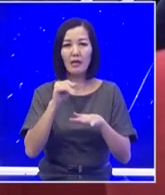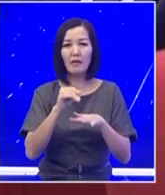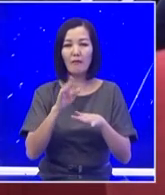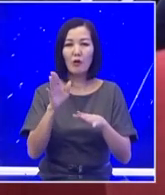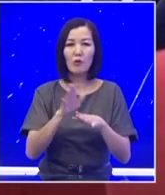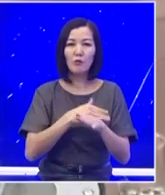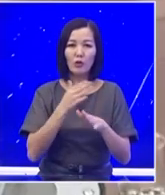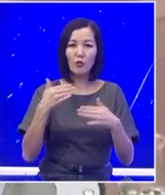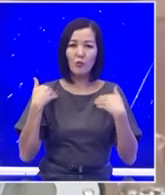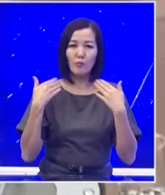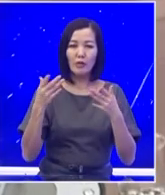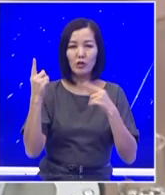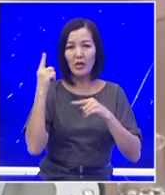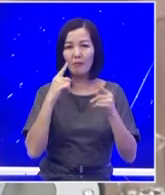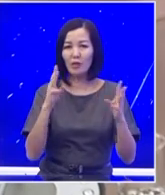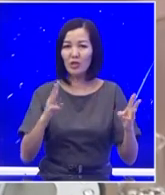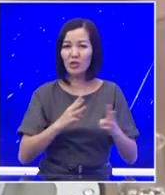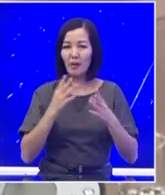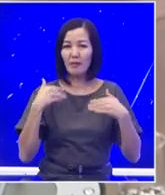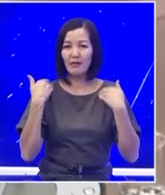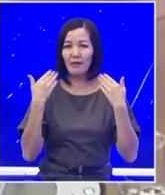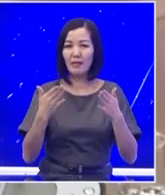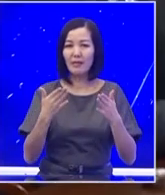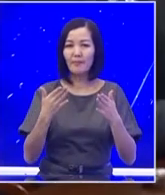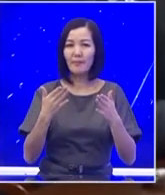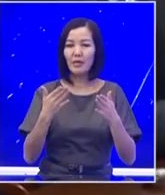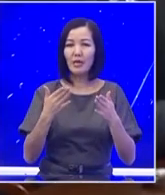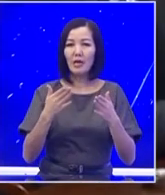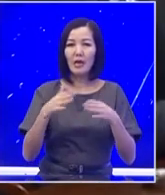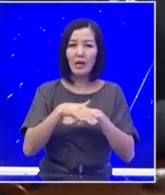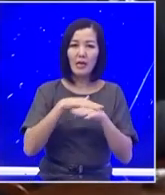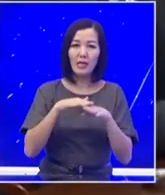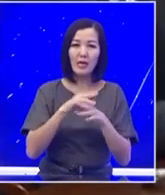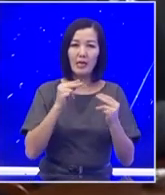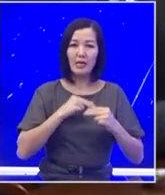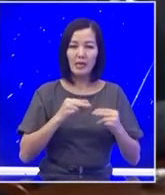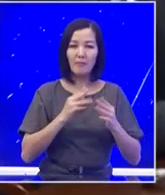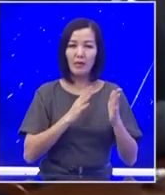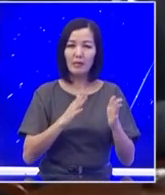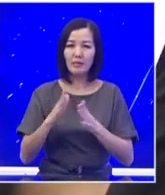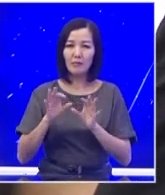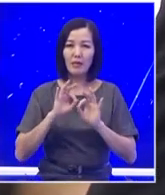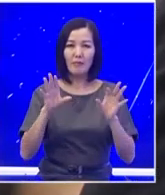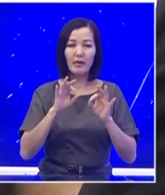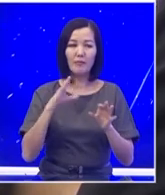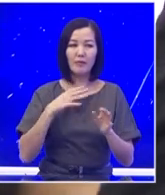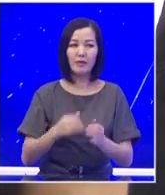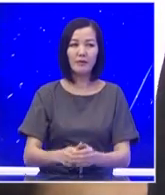Қаби Баулықовқа ұзақ өмір, шығармашылық шабыт тіледі. Елге жерге сіңірген еңбегін тізбеледі.